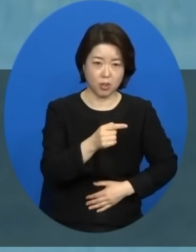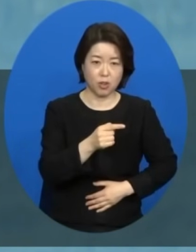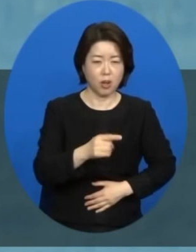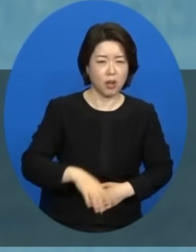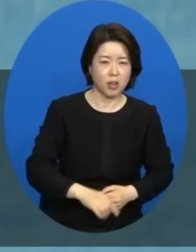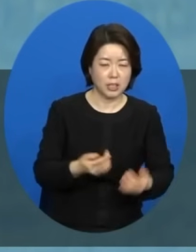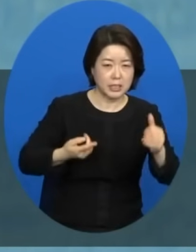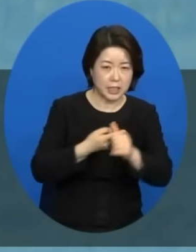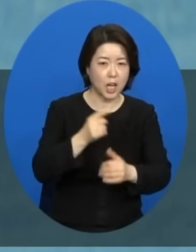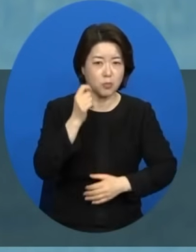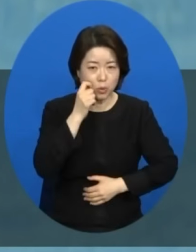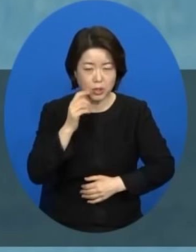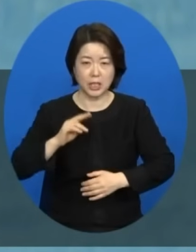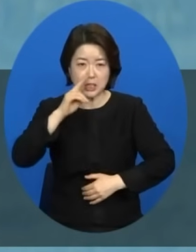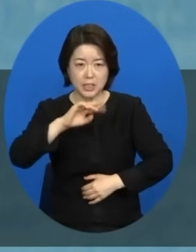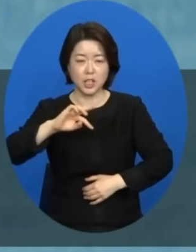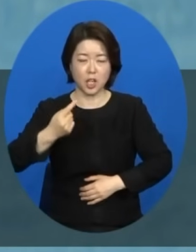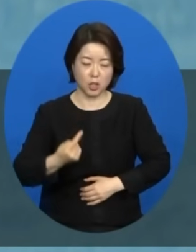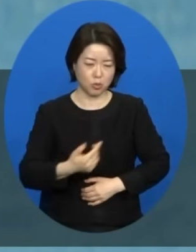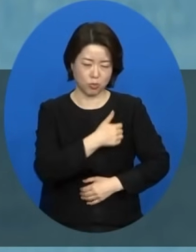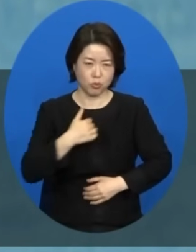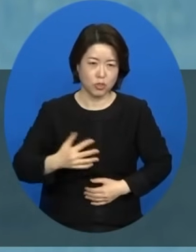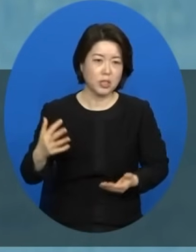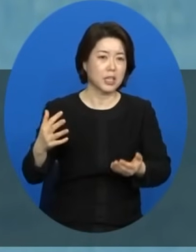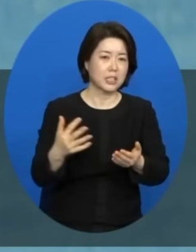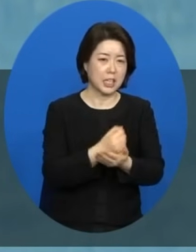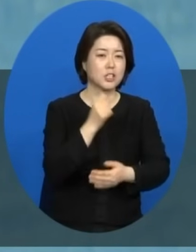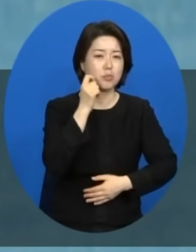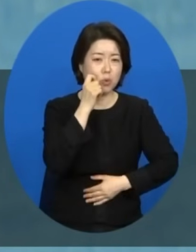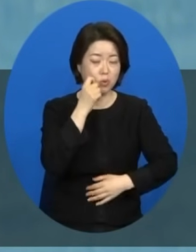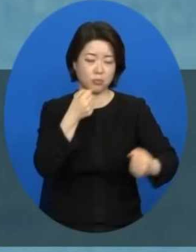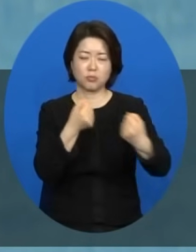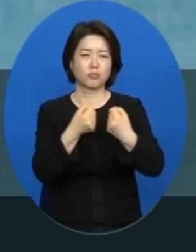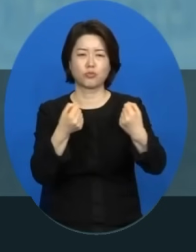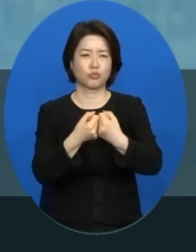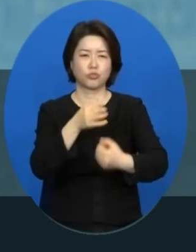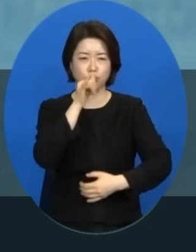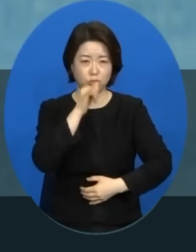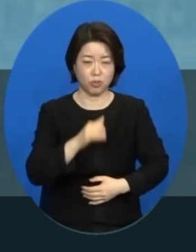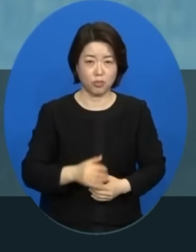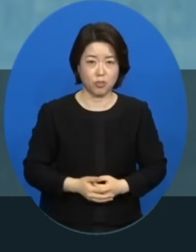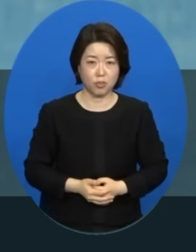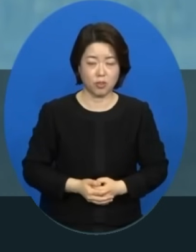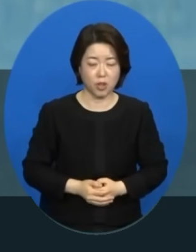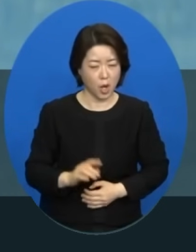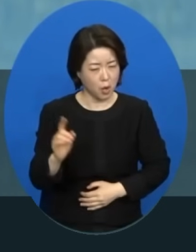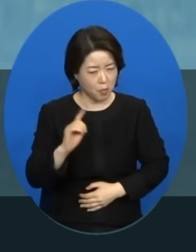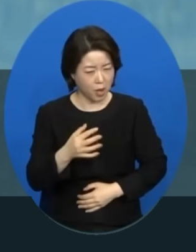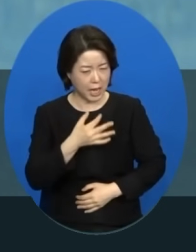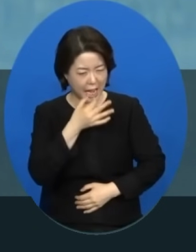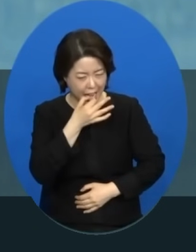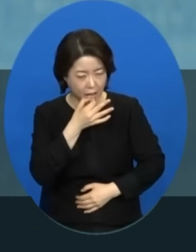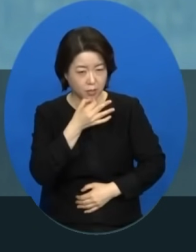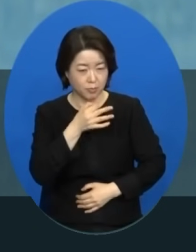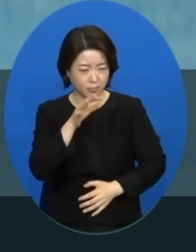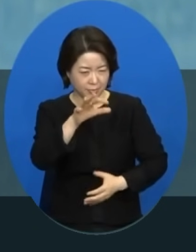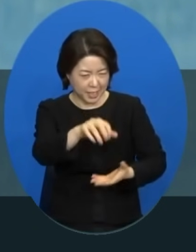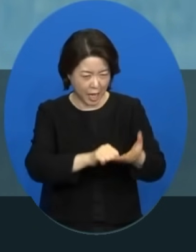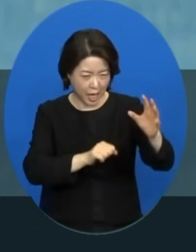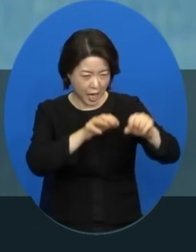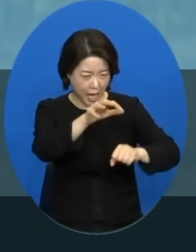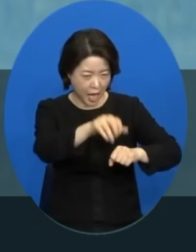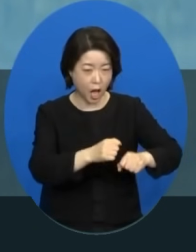시기하여도 능히 취하지 못하므로 다투고 싸우는 도다. 정욕이에요. 무엇인가를 막 갖고 싶어요. 그것이